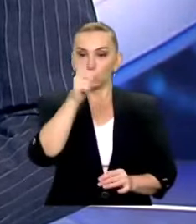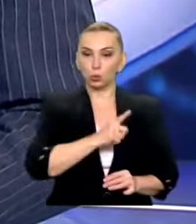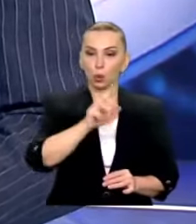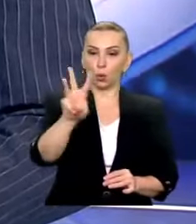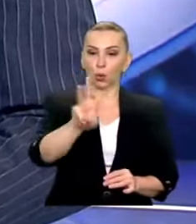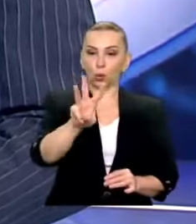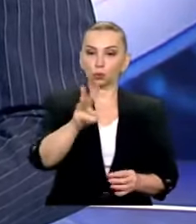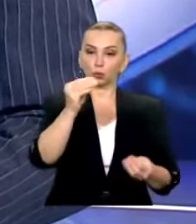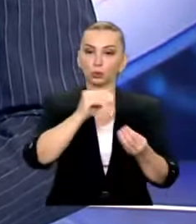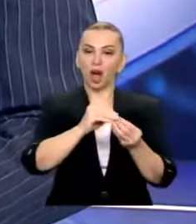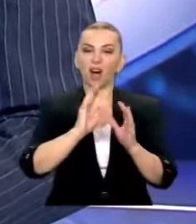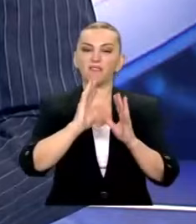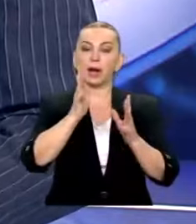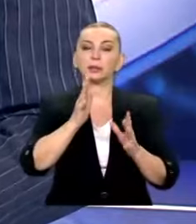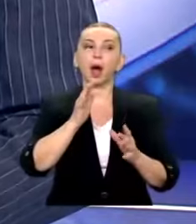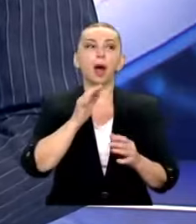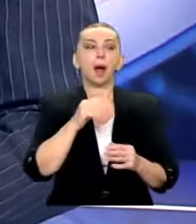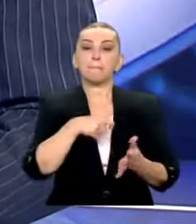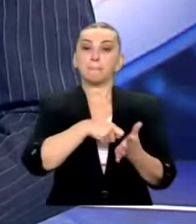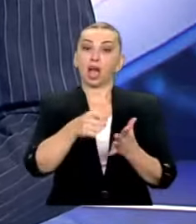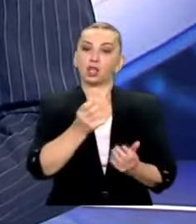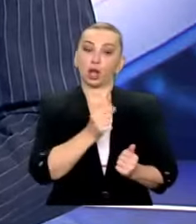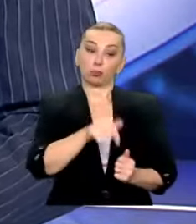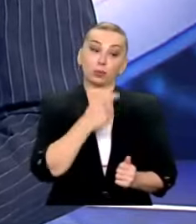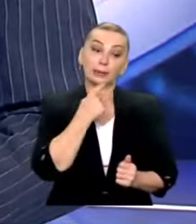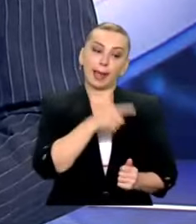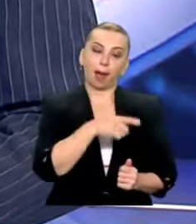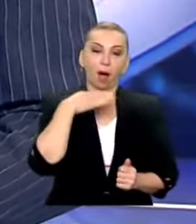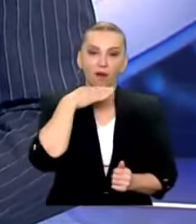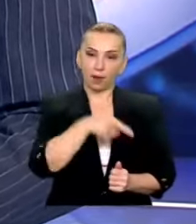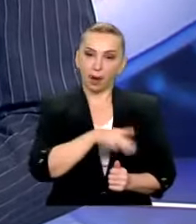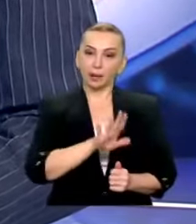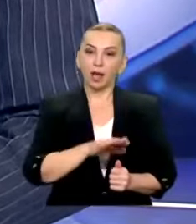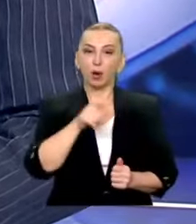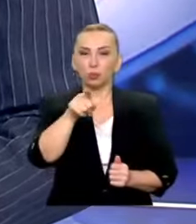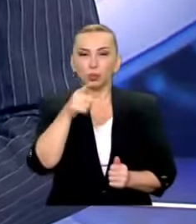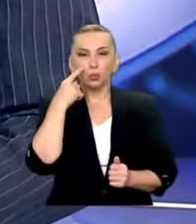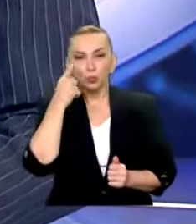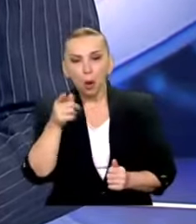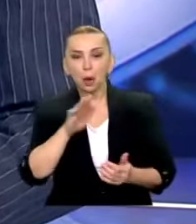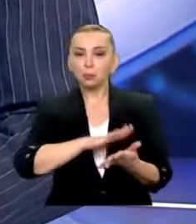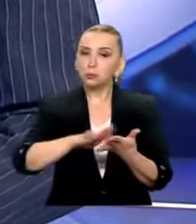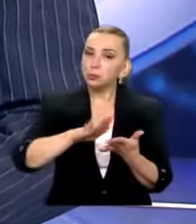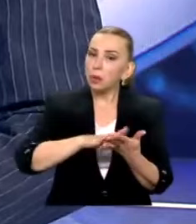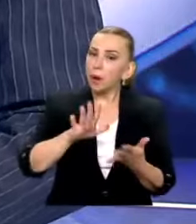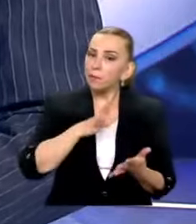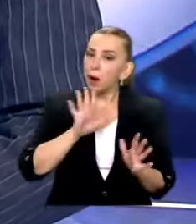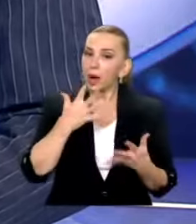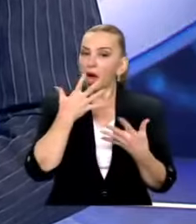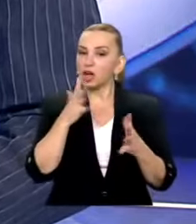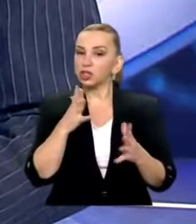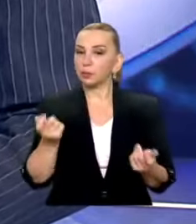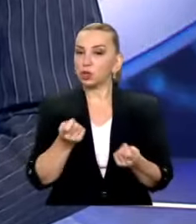10030 daha fazla maaş alacak işte bu farkı ortadan kaldıracak bir düzenleme beklentisi vardı ama açıklama